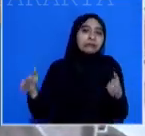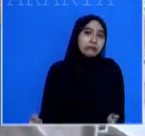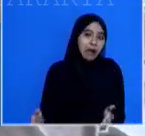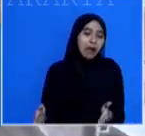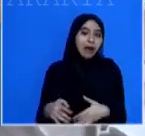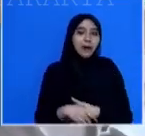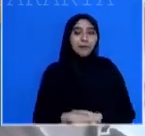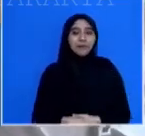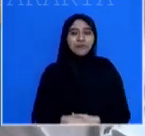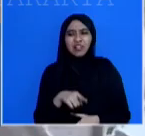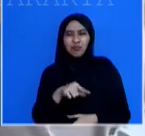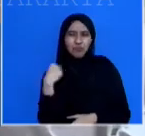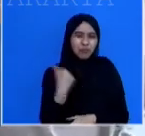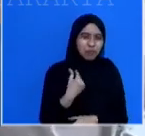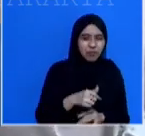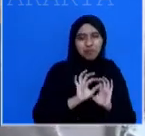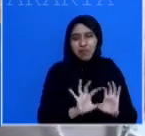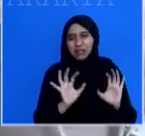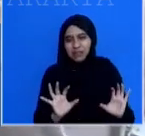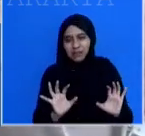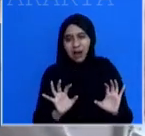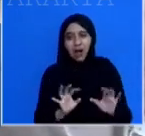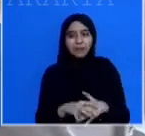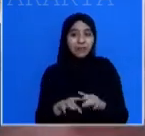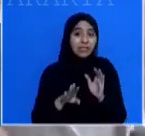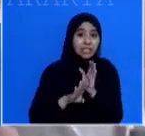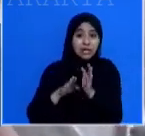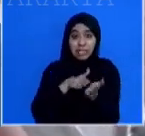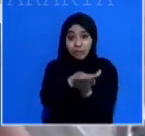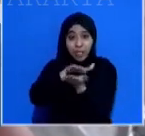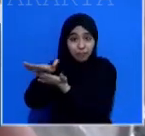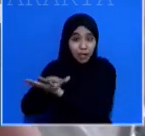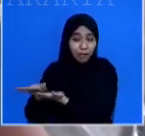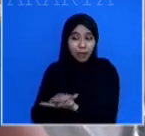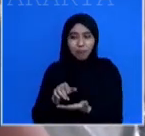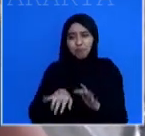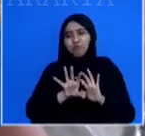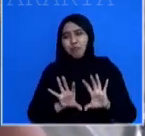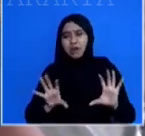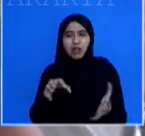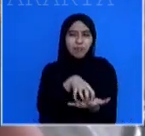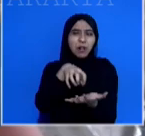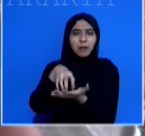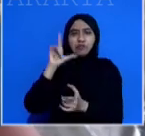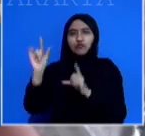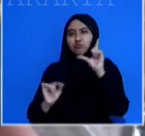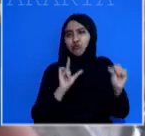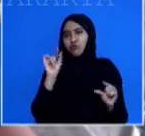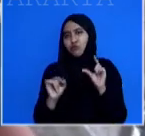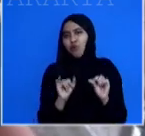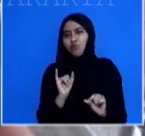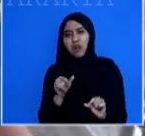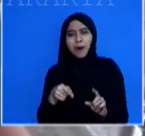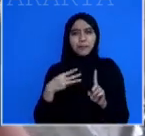Niku sing laris paling laris iki. Nggih, dipun pengen tetep pundi kemawon. Niki teng Kasongan. Teng Berbah,